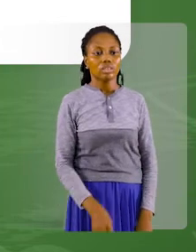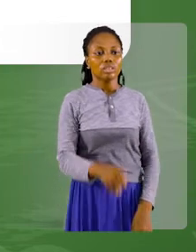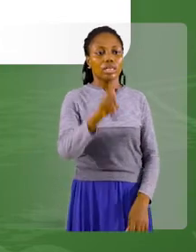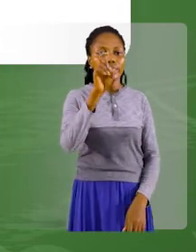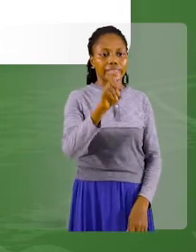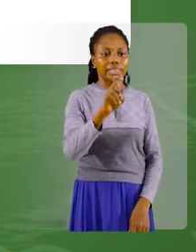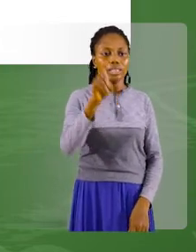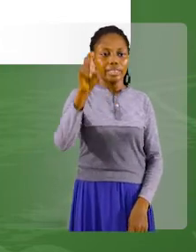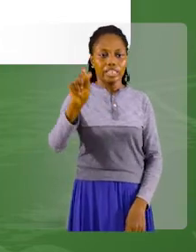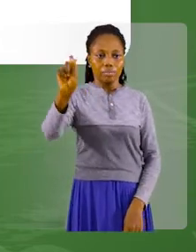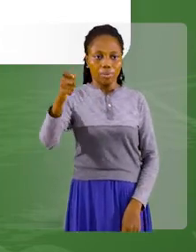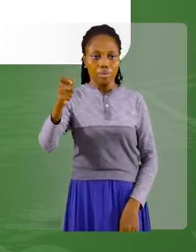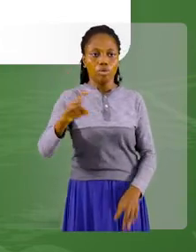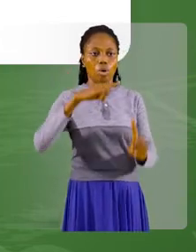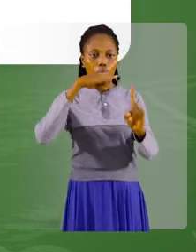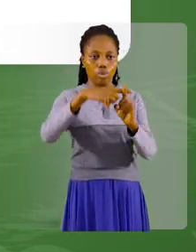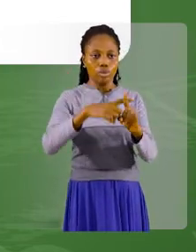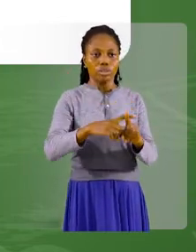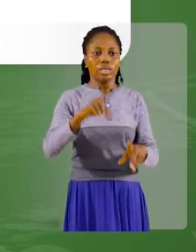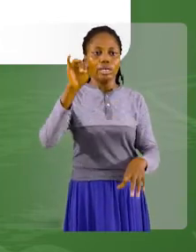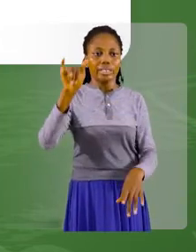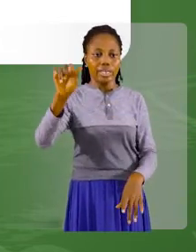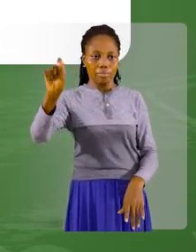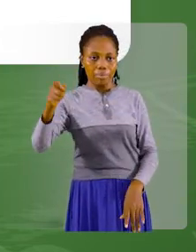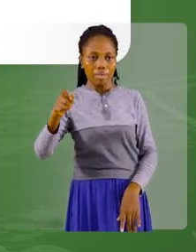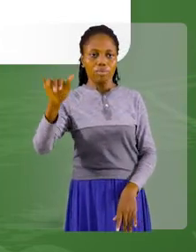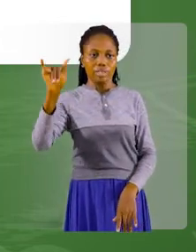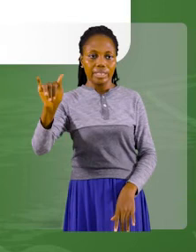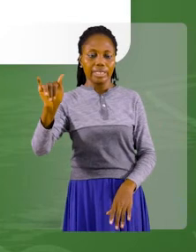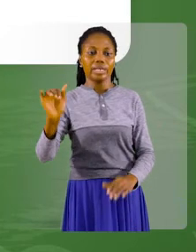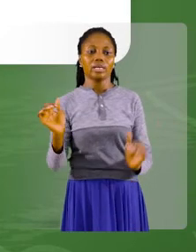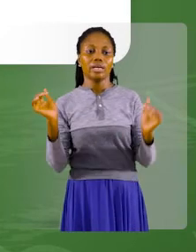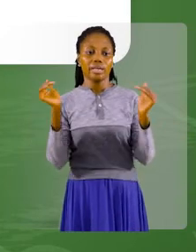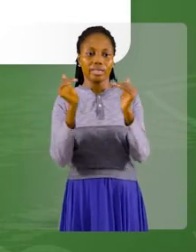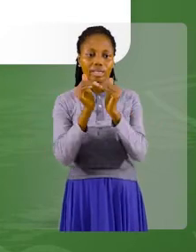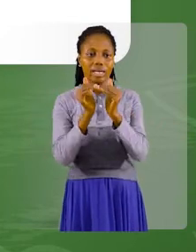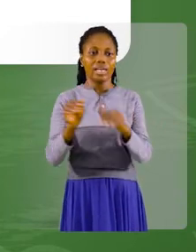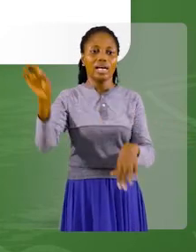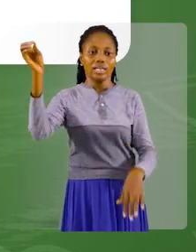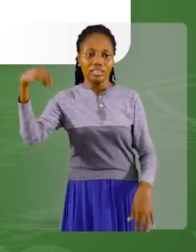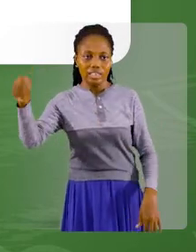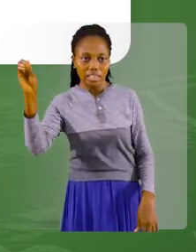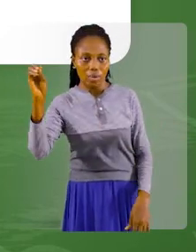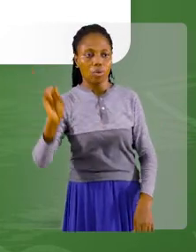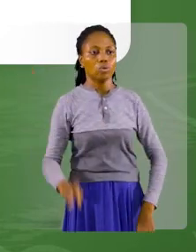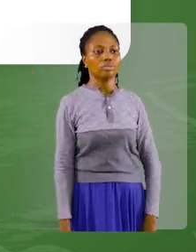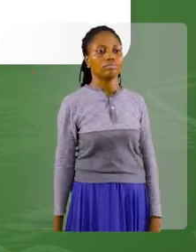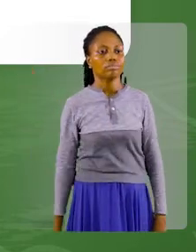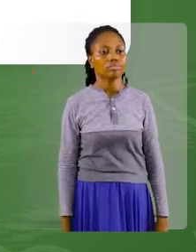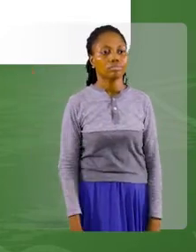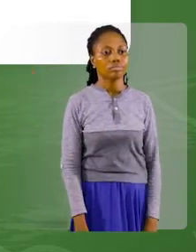X, X' plus Y', Y égale à